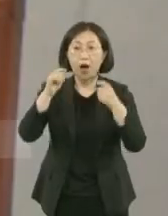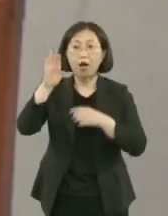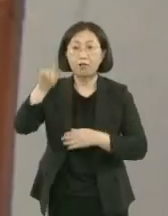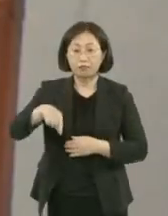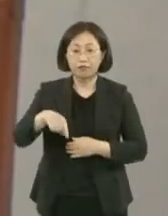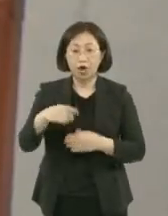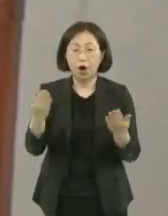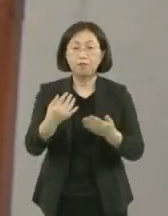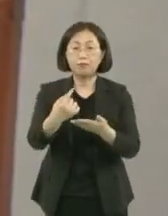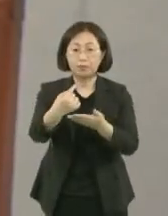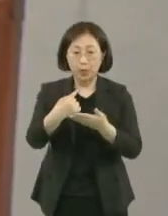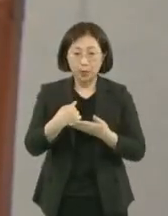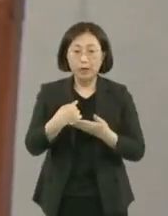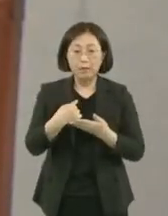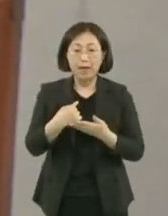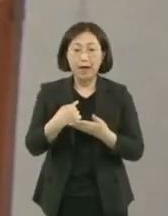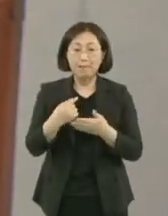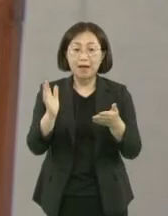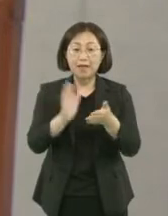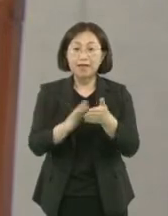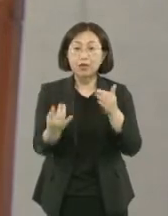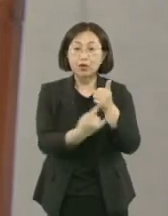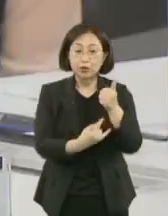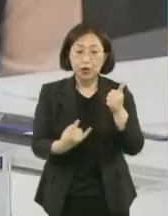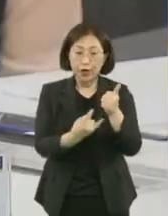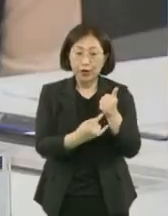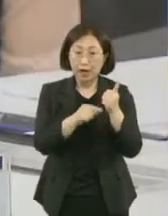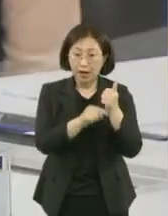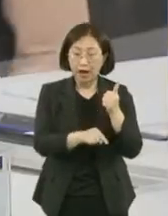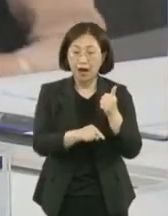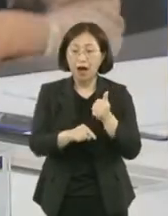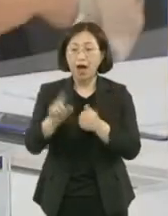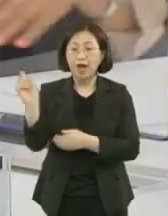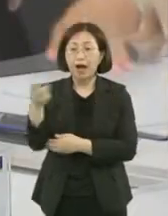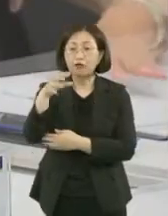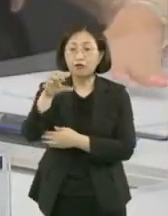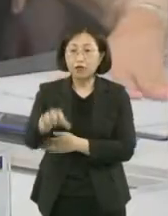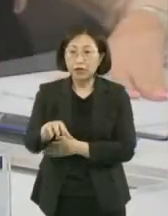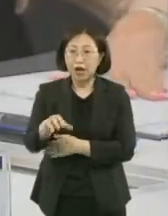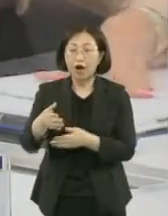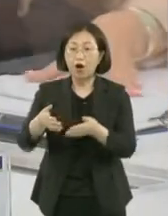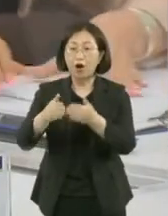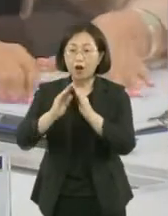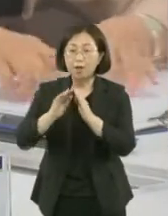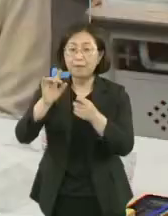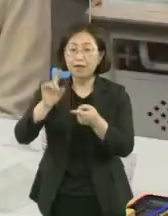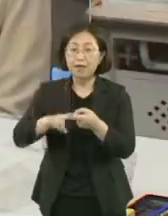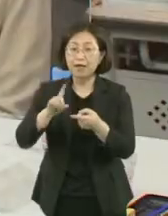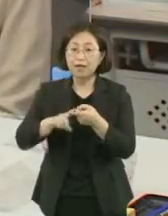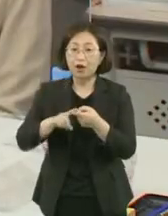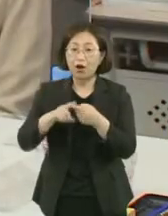보고를 받은 대전시장 인수위원회가 새 야구장 건립 사업의 수정 여부와 관련해